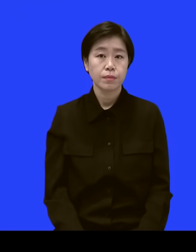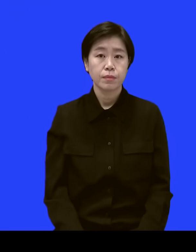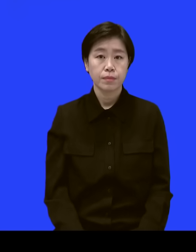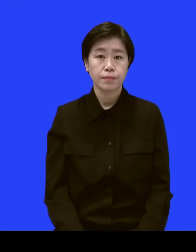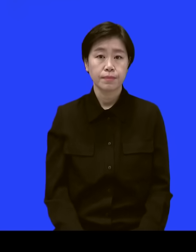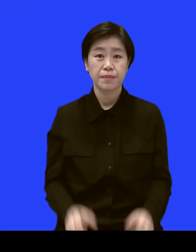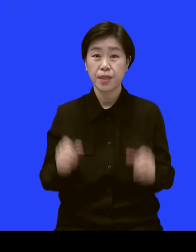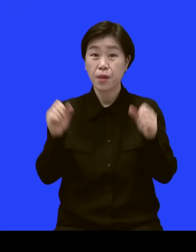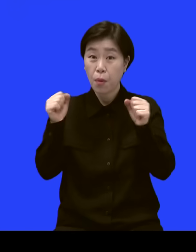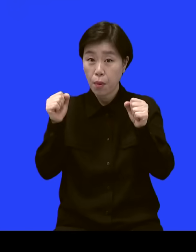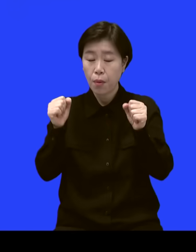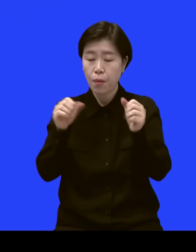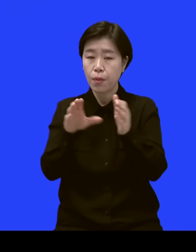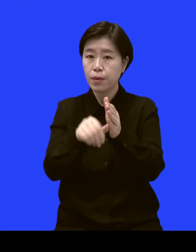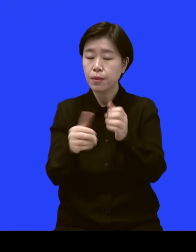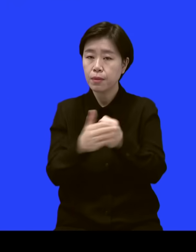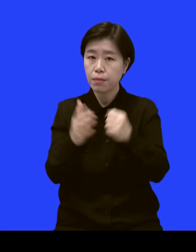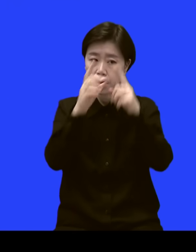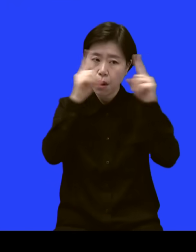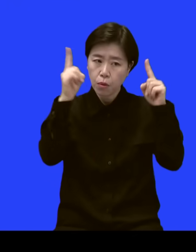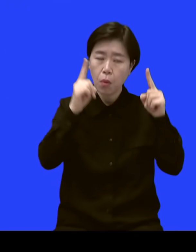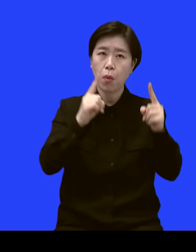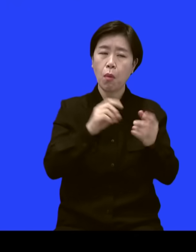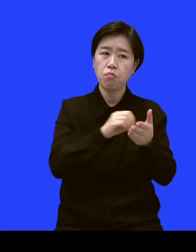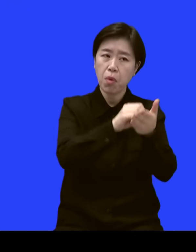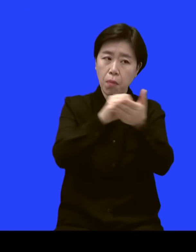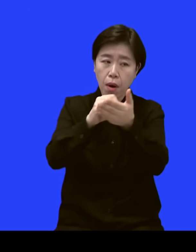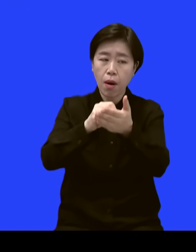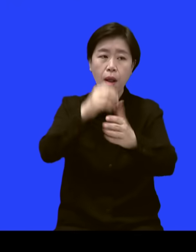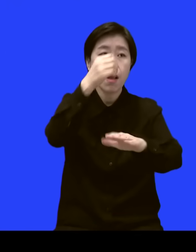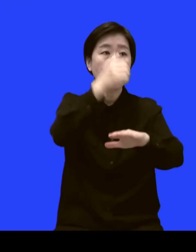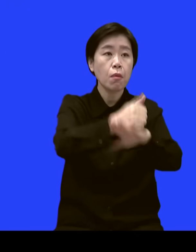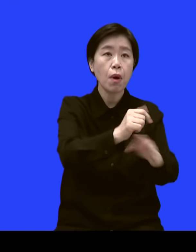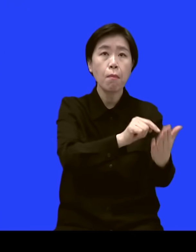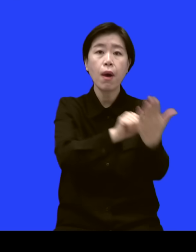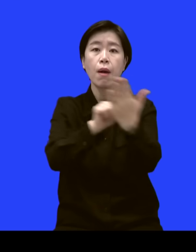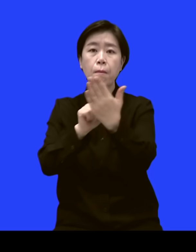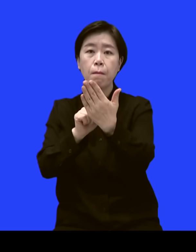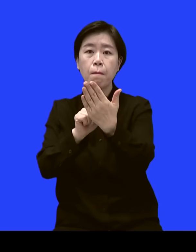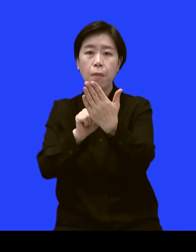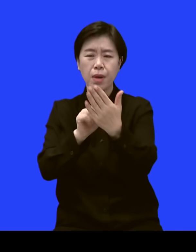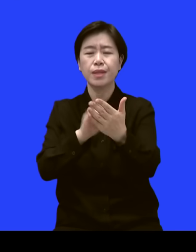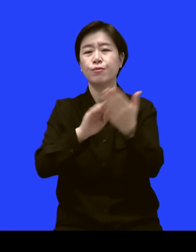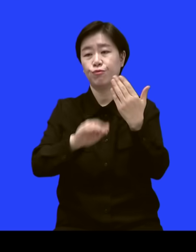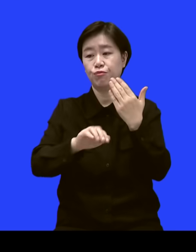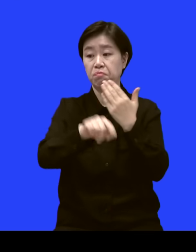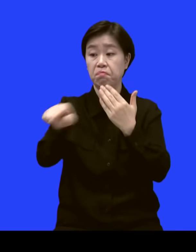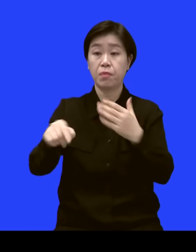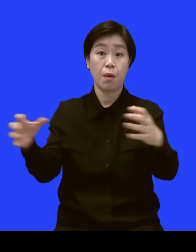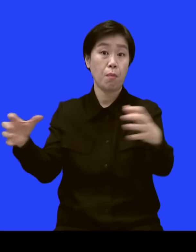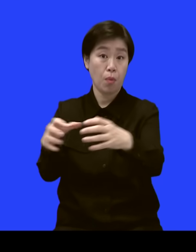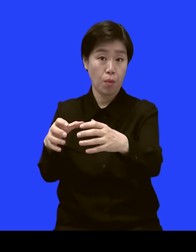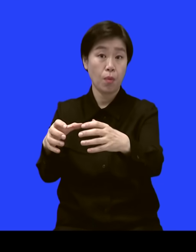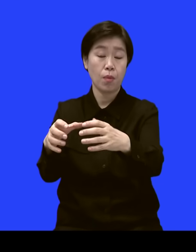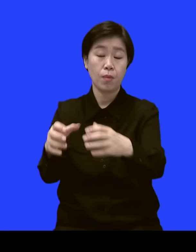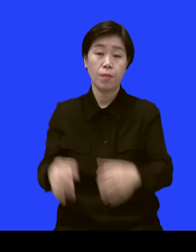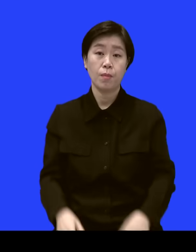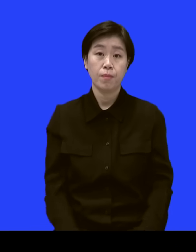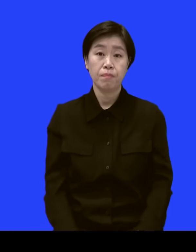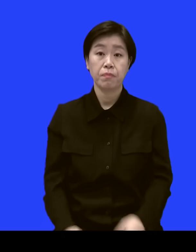겨울이니까 입시 막 끝나갈 때 이제 집사님들이랑 저희 엄마가 이제 그 소그룹 장님으로서 이제 섬기시고 있었을